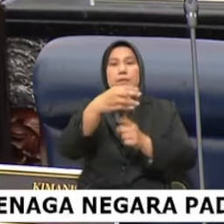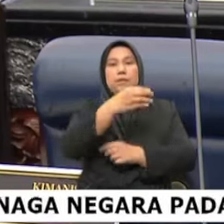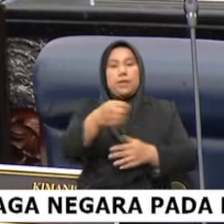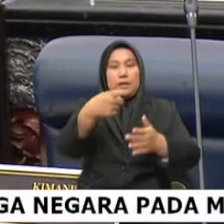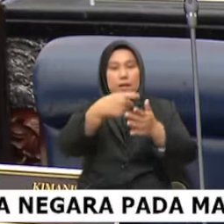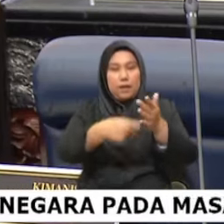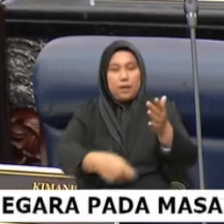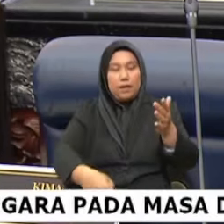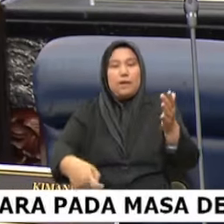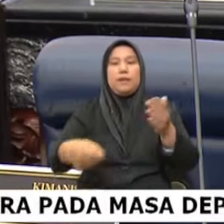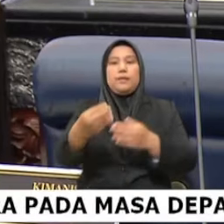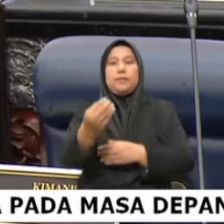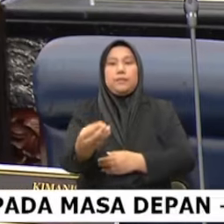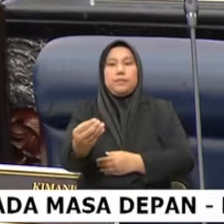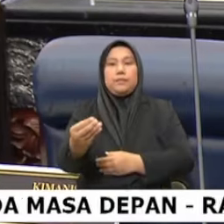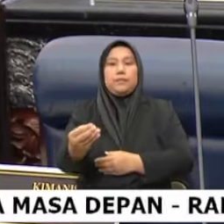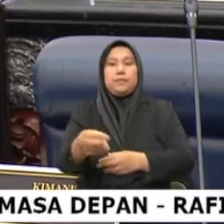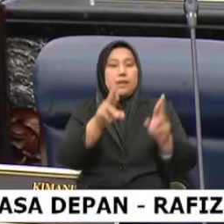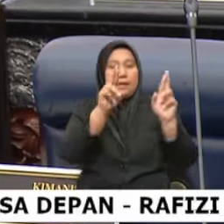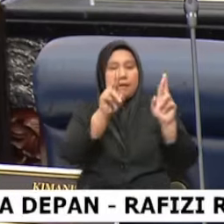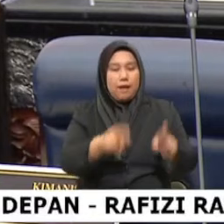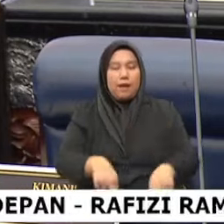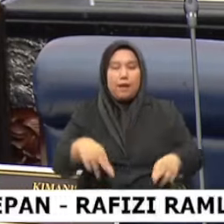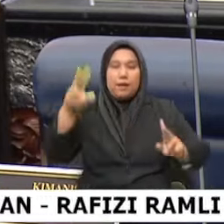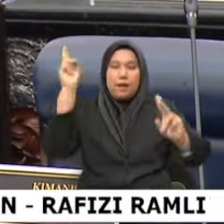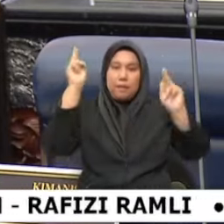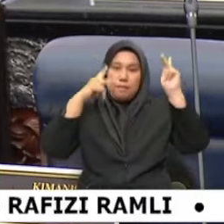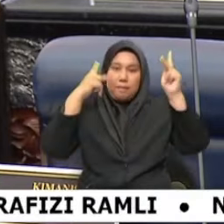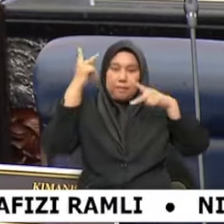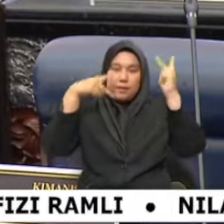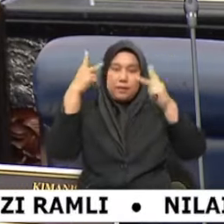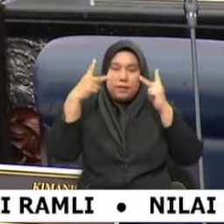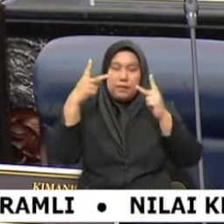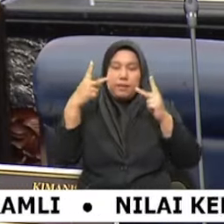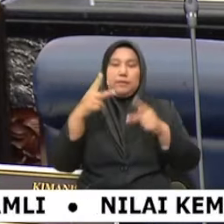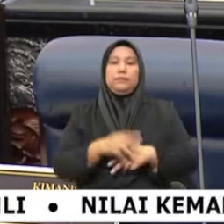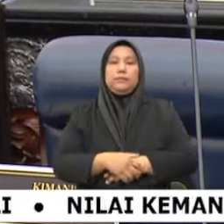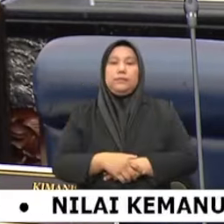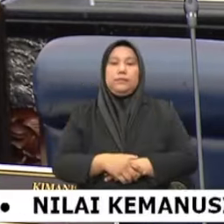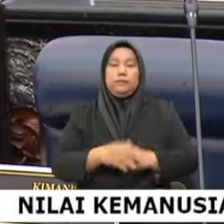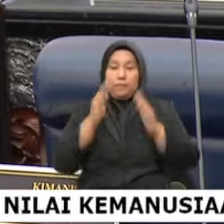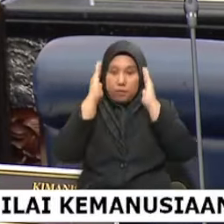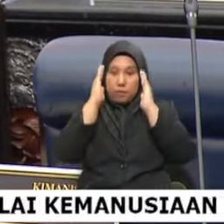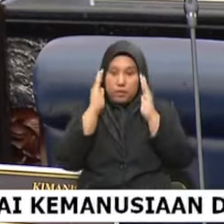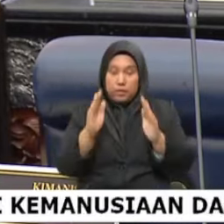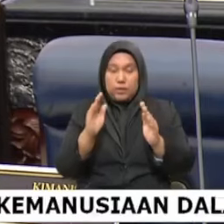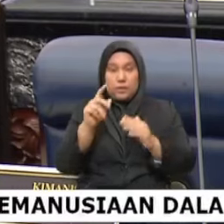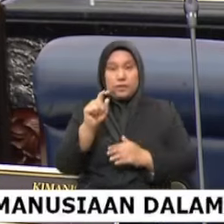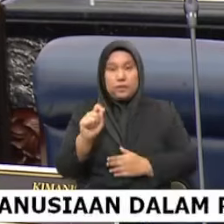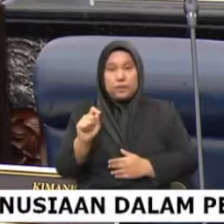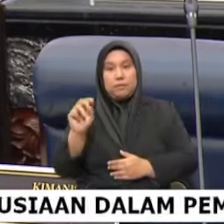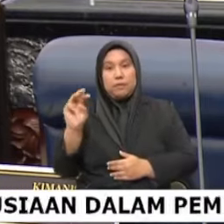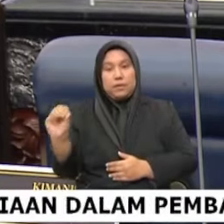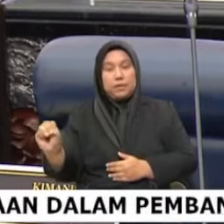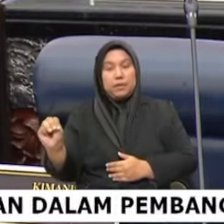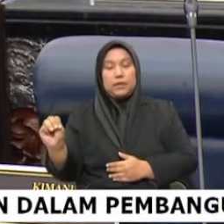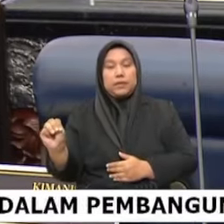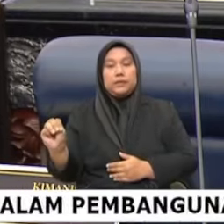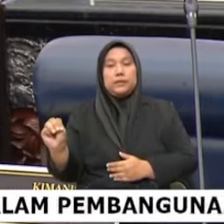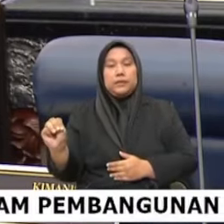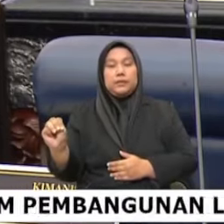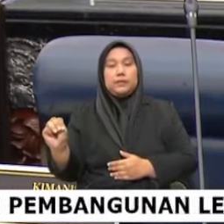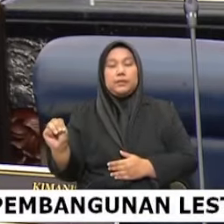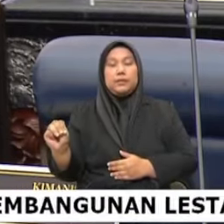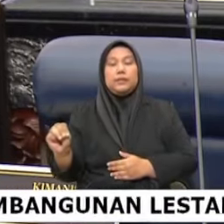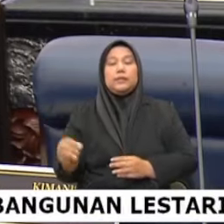dengan berkonsepkan merakyatkan pelancongan. Itu sebabnya fokus utama Tourism Malaysia bukan sahaja untuk melihat